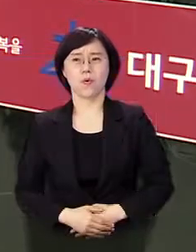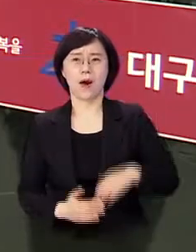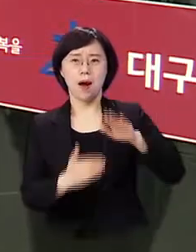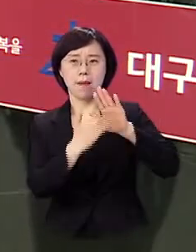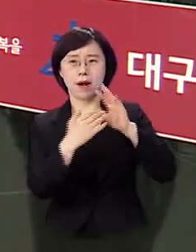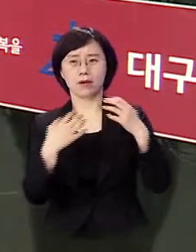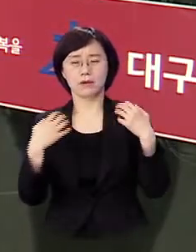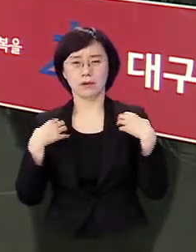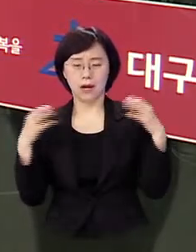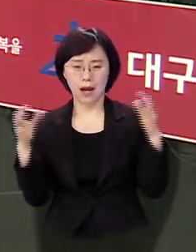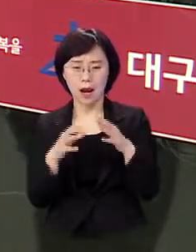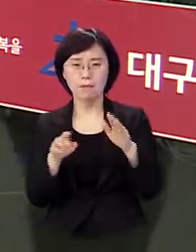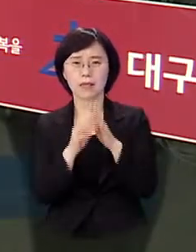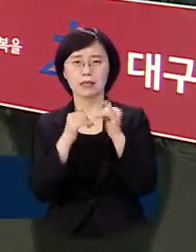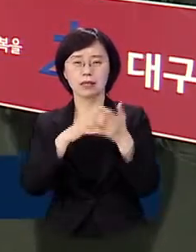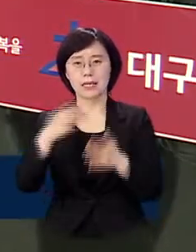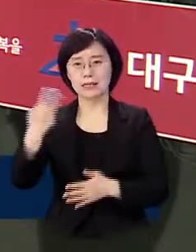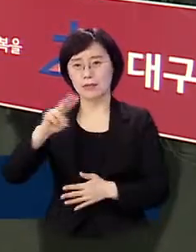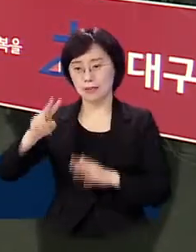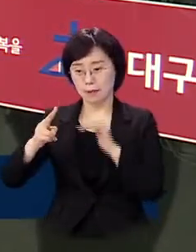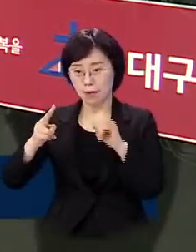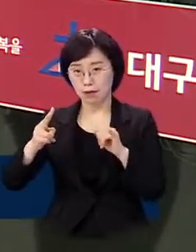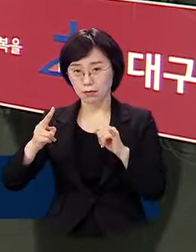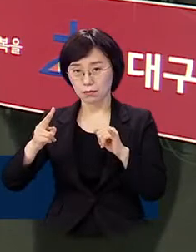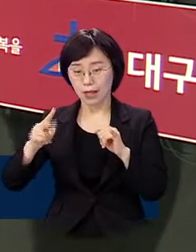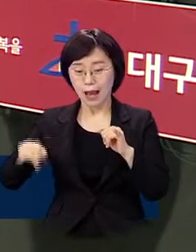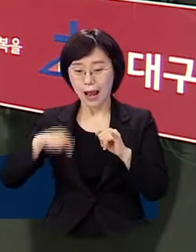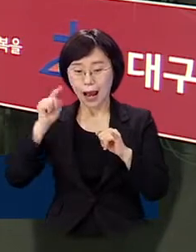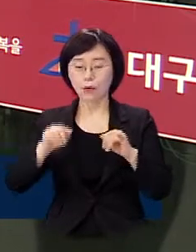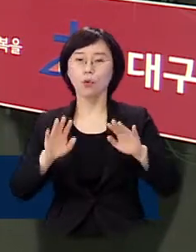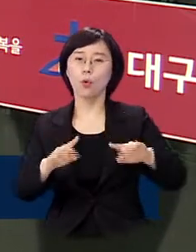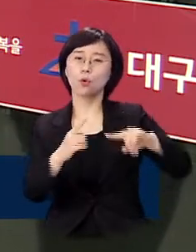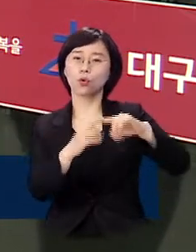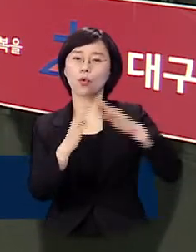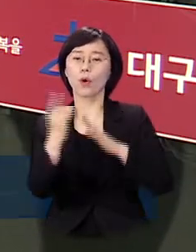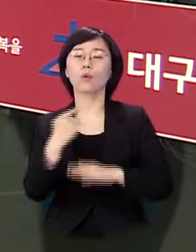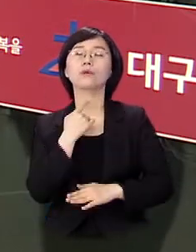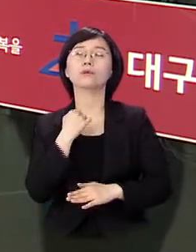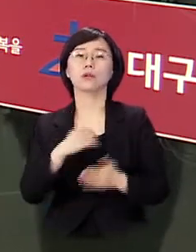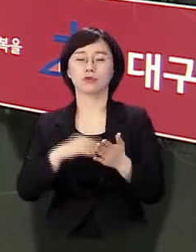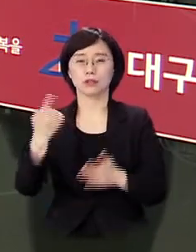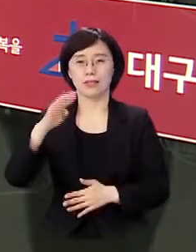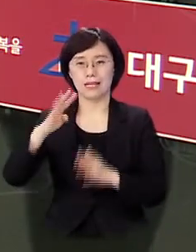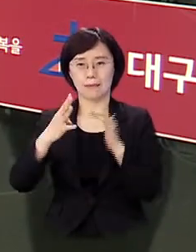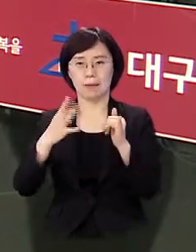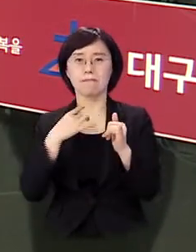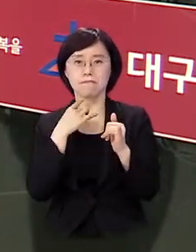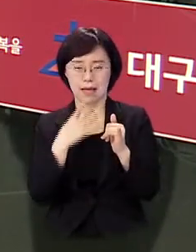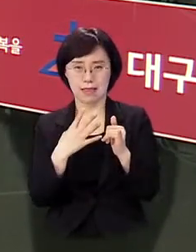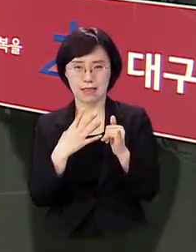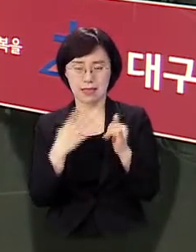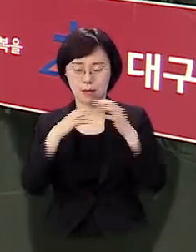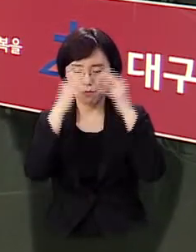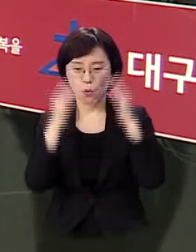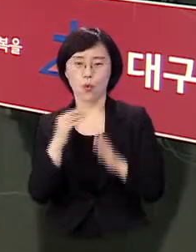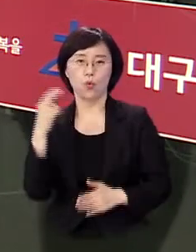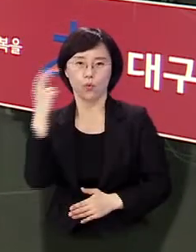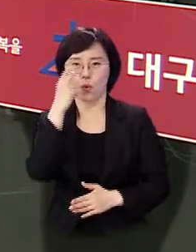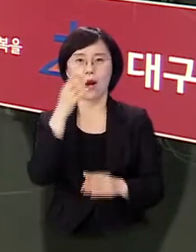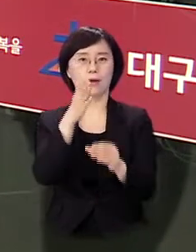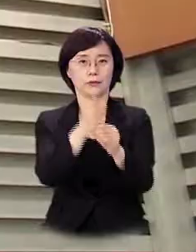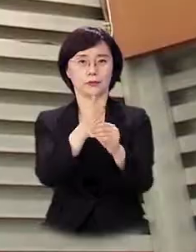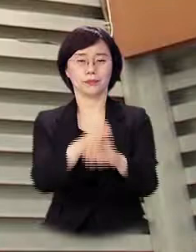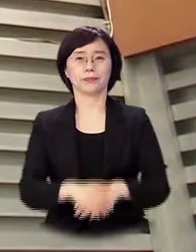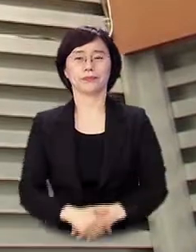방역당국은 전체 교인 3,200여 명 가운데 이번 달 들어 교회에 출석한 적이 있는 신도 1,400명을 대상으로 전수검사를 벌이고